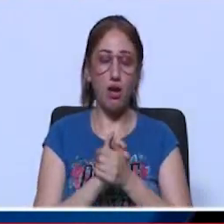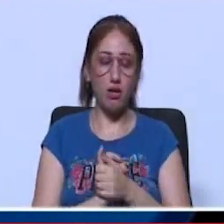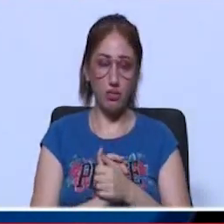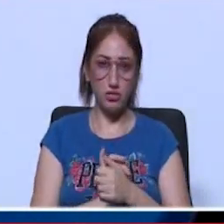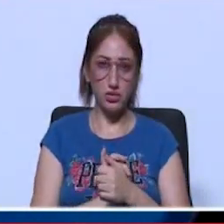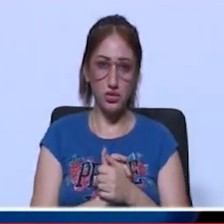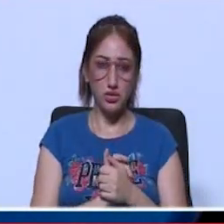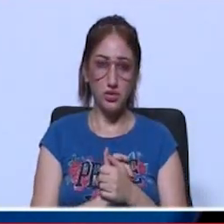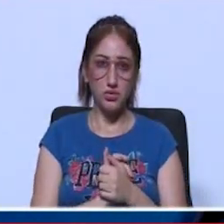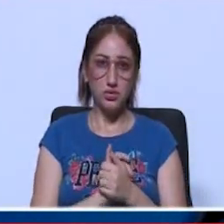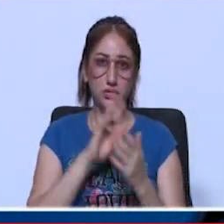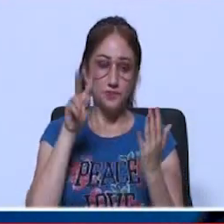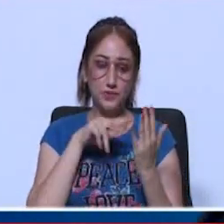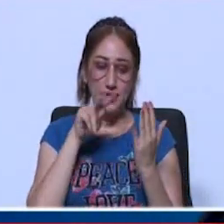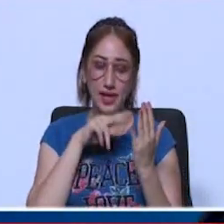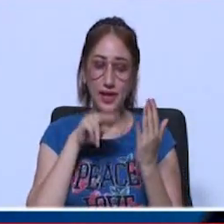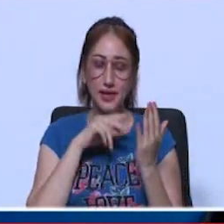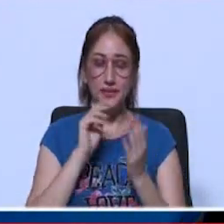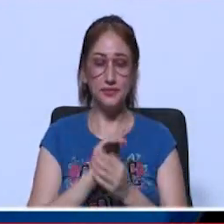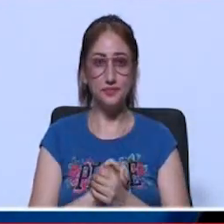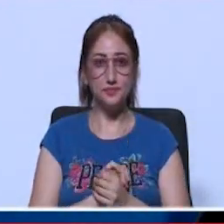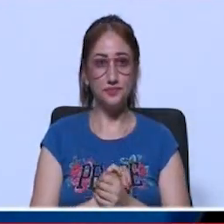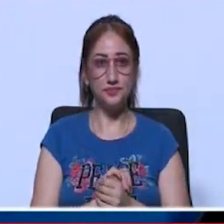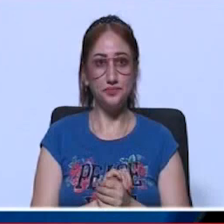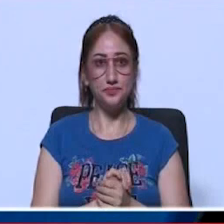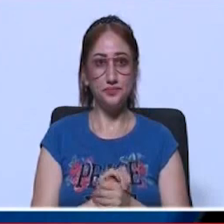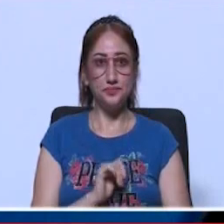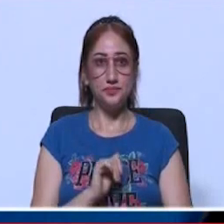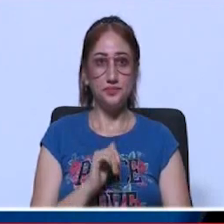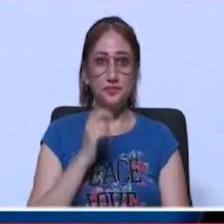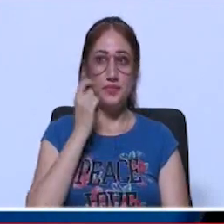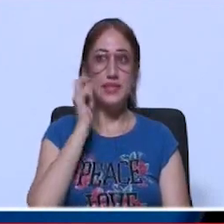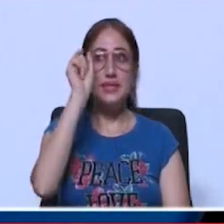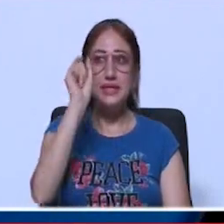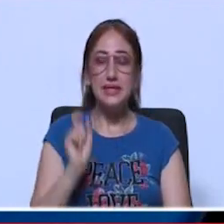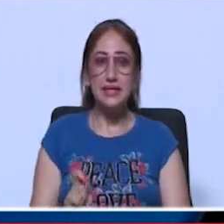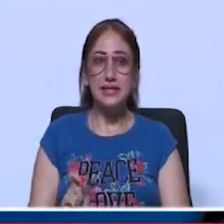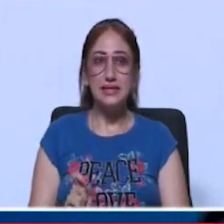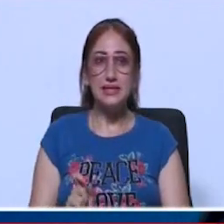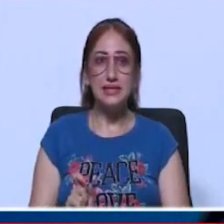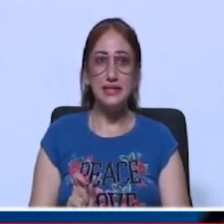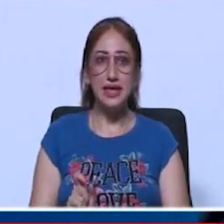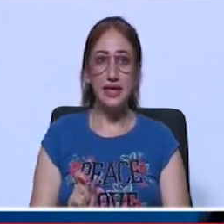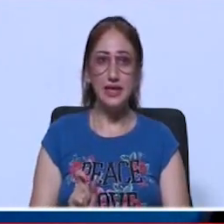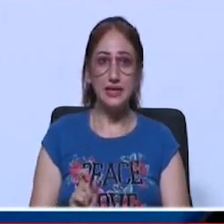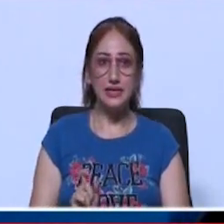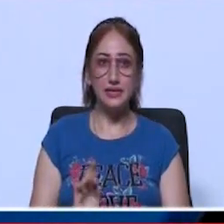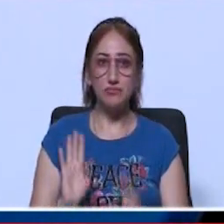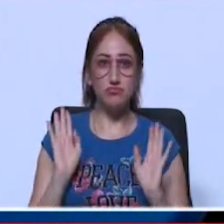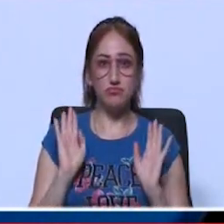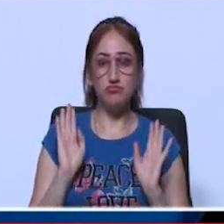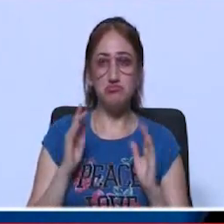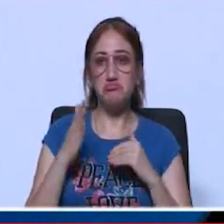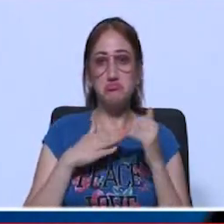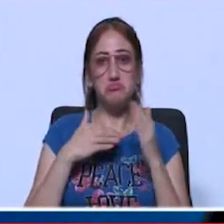اا عنده الانسان ا هو حاله وعليه انك تتقبل الانسان باي وضع هو